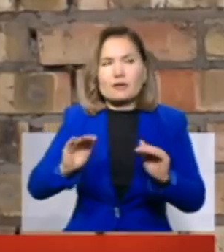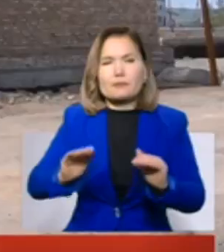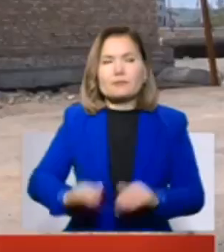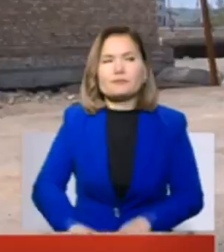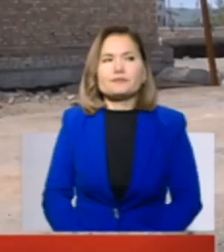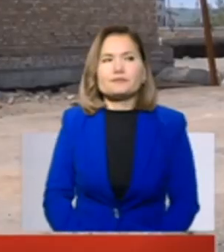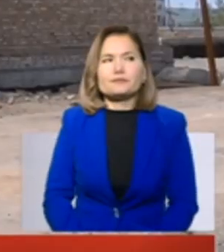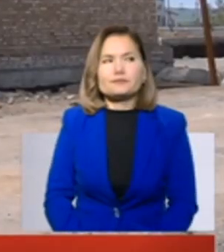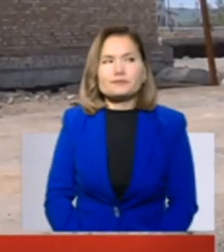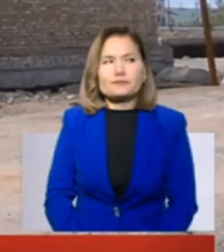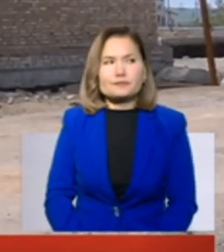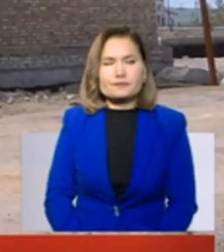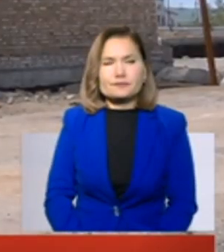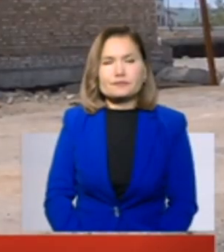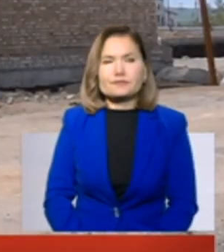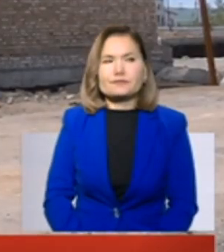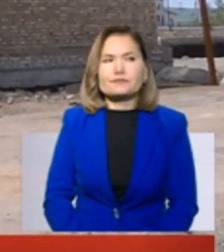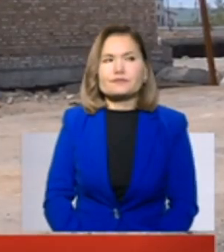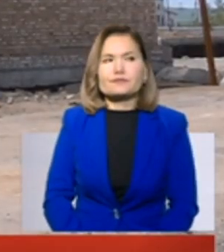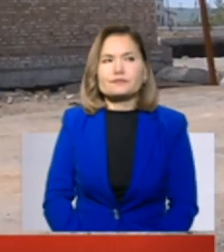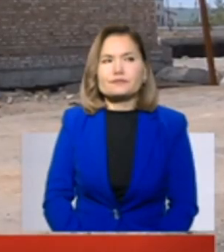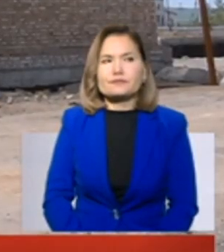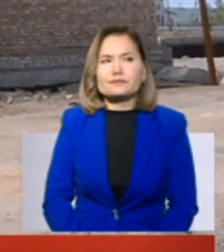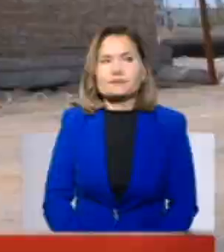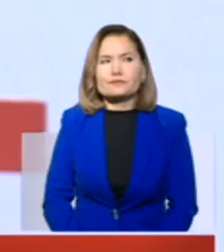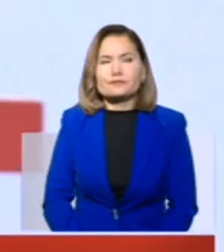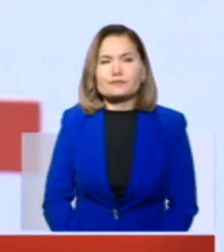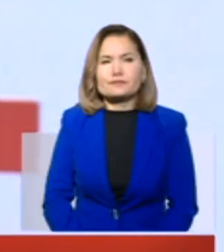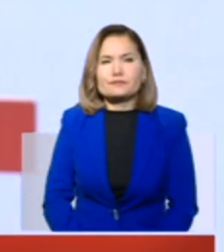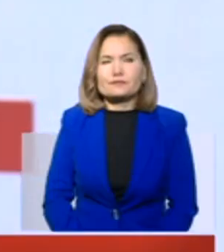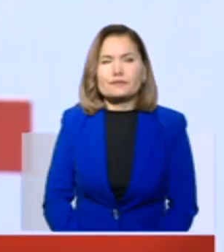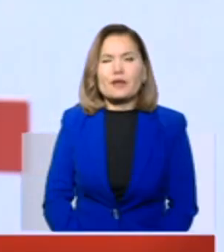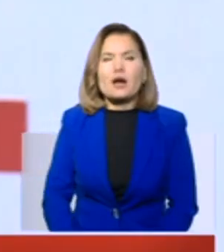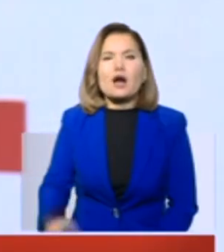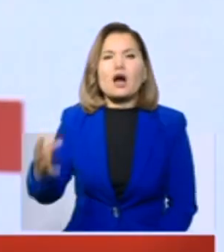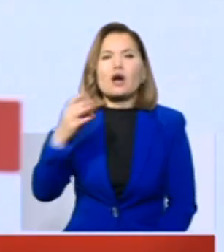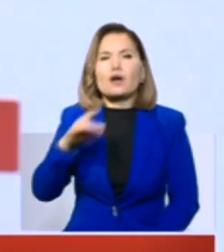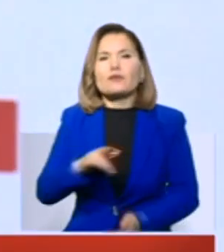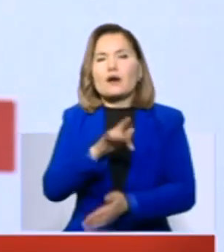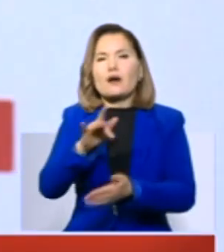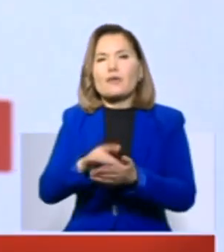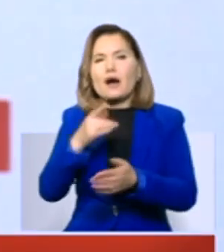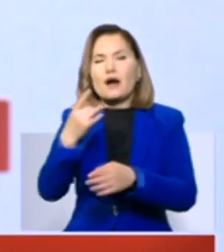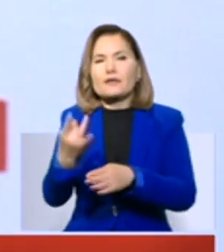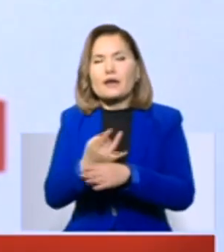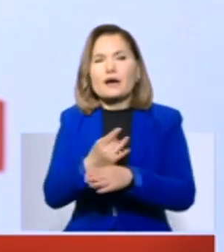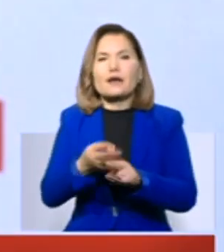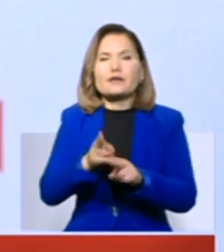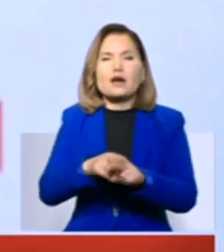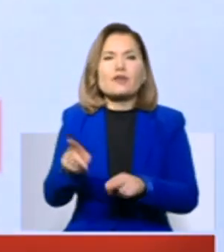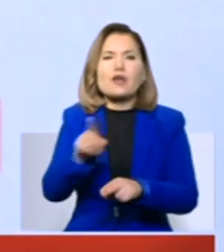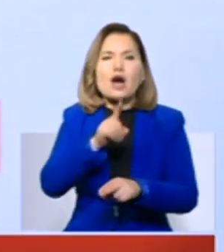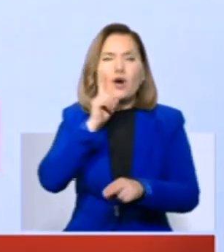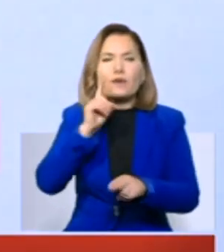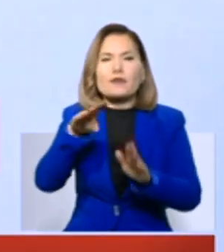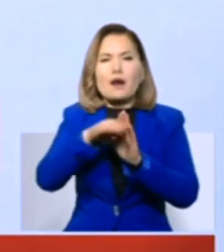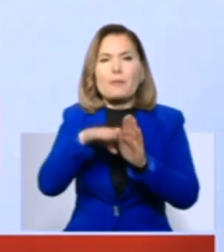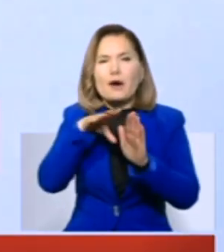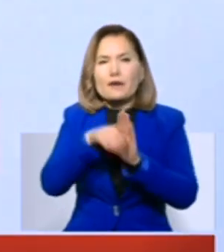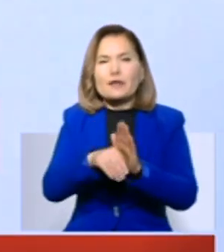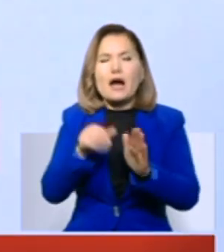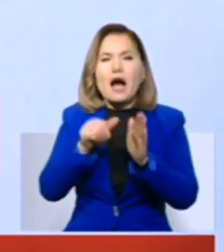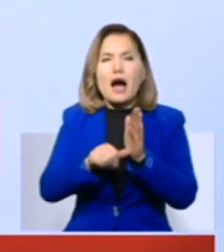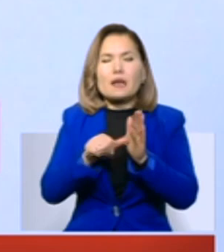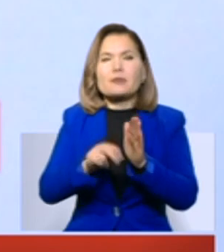Сәбейтұлы, Қазақстан ұлттық арнасы, Қарағанды облысынан. Қызылордада алғаш рет сыр жастары бағдарламасы аясында